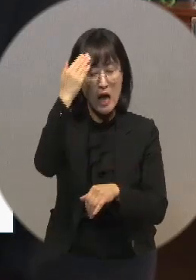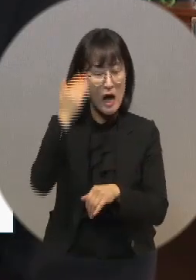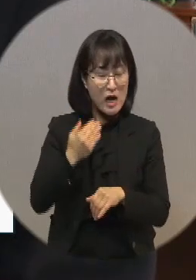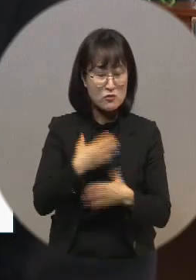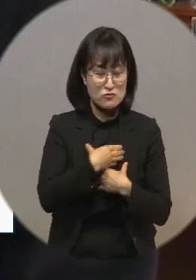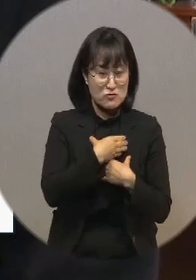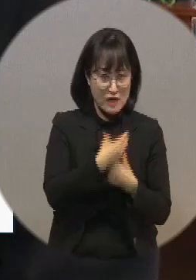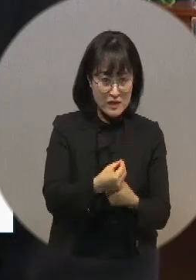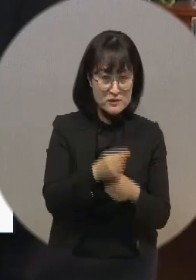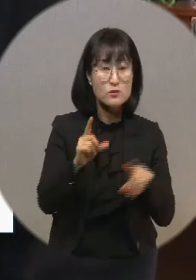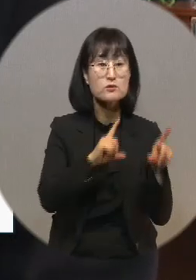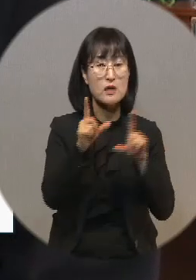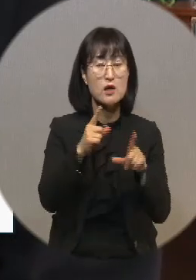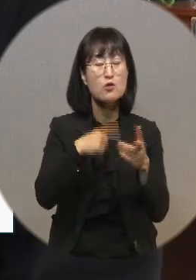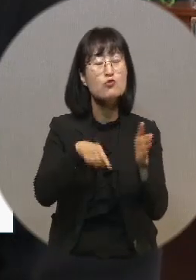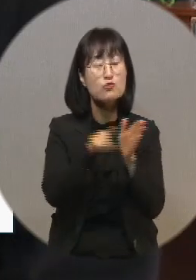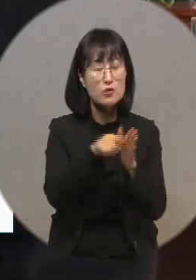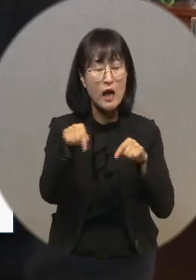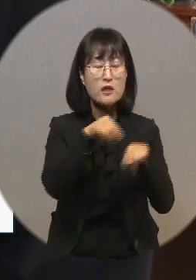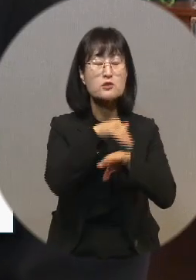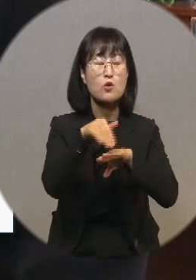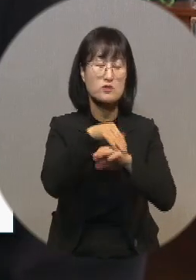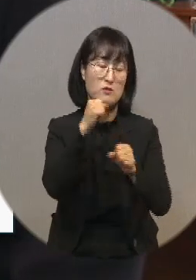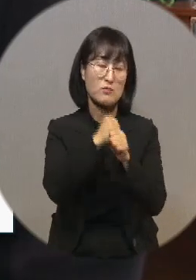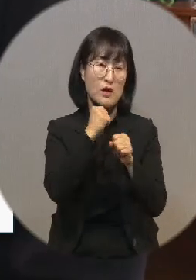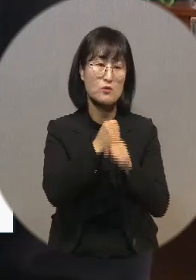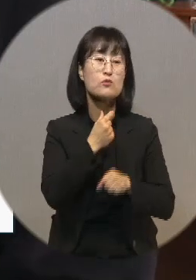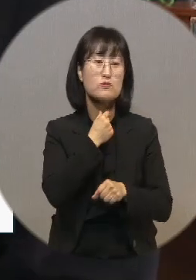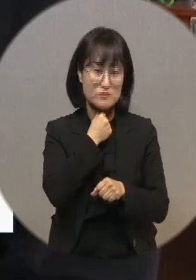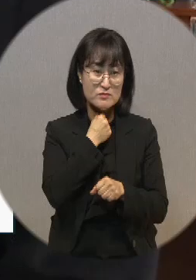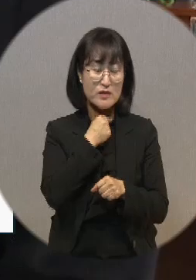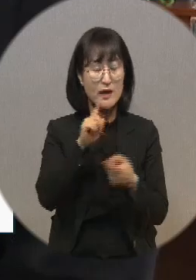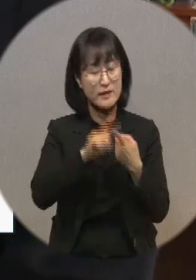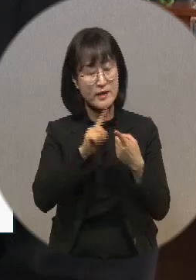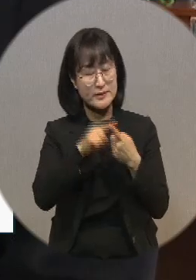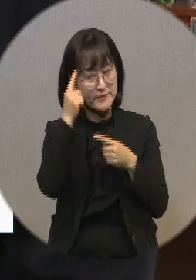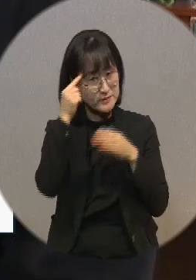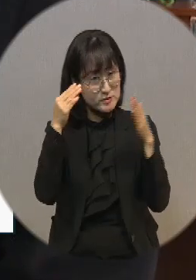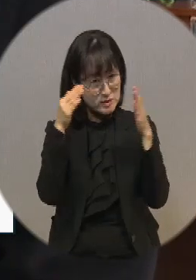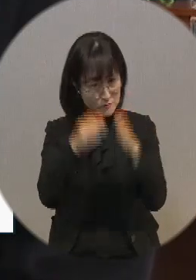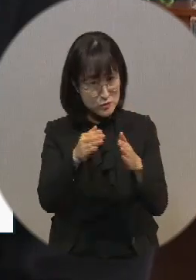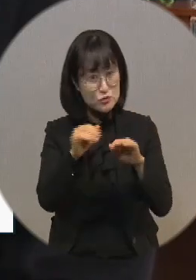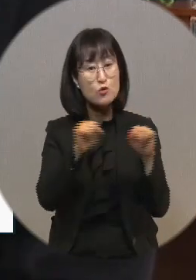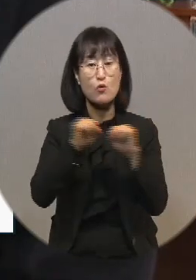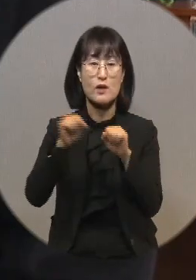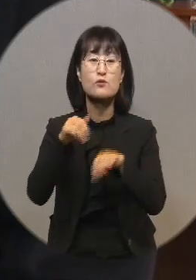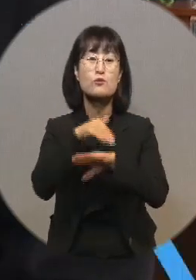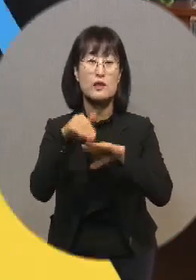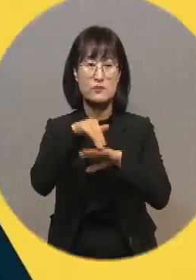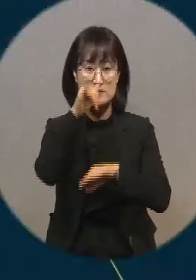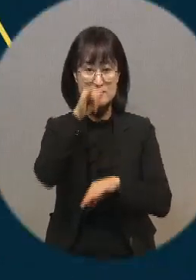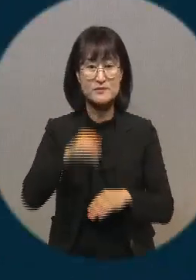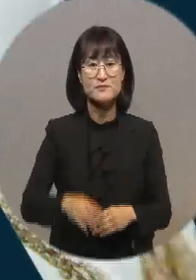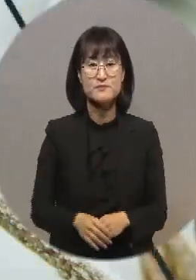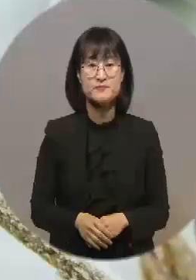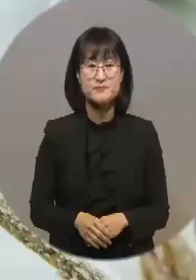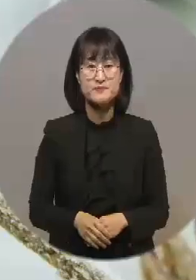지원하는 정책을 조금 만들어 보고 싶어서 그 부분에 조금 집중해서 올해 활동할 계획입니다.